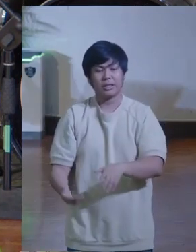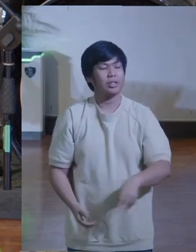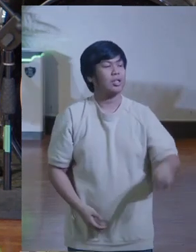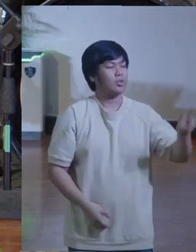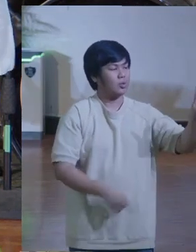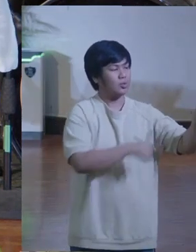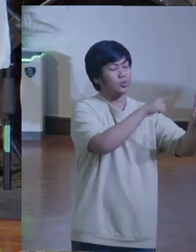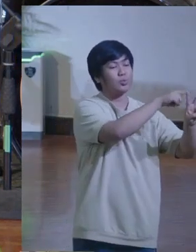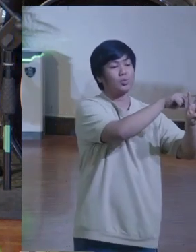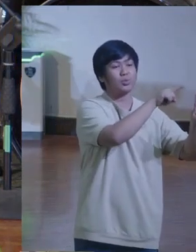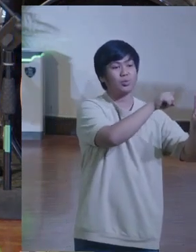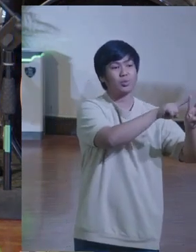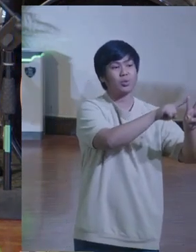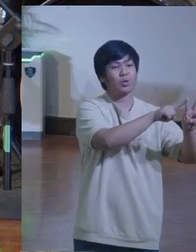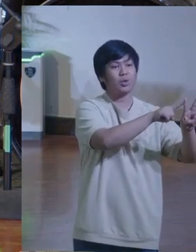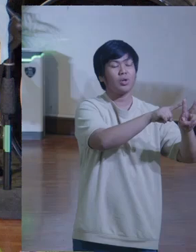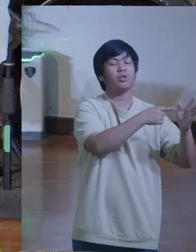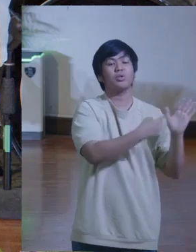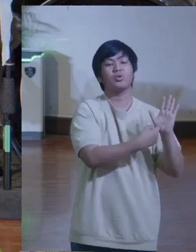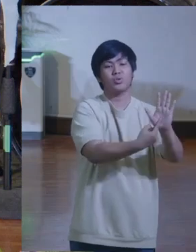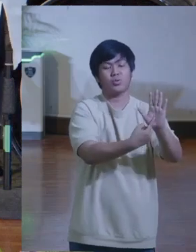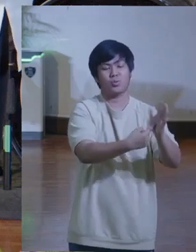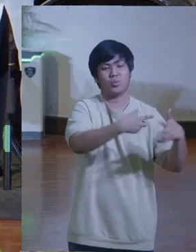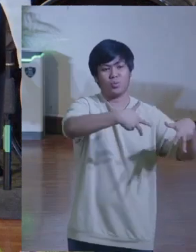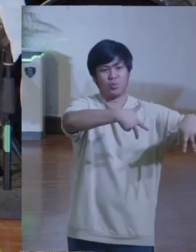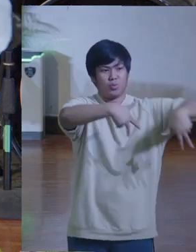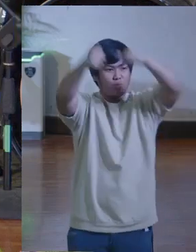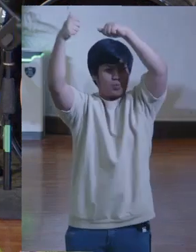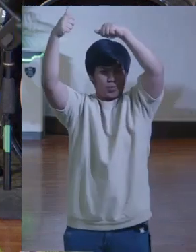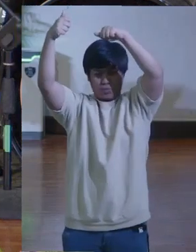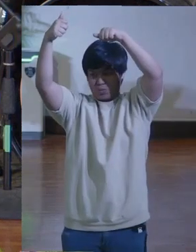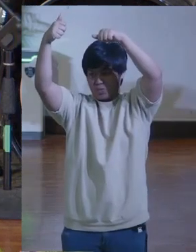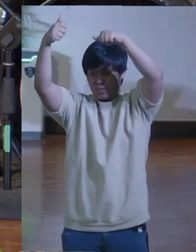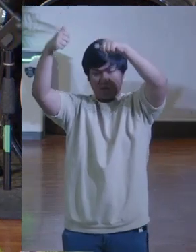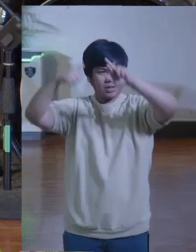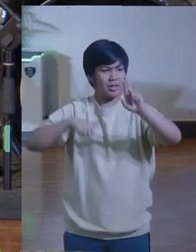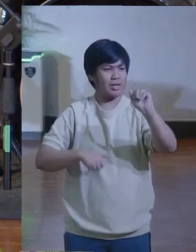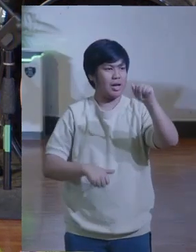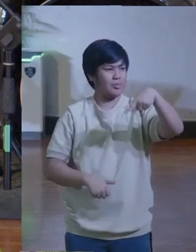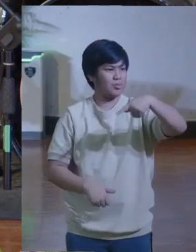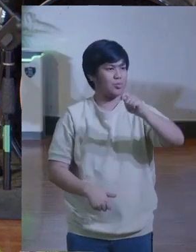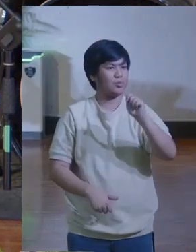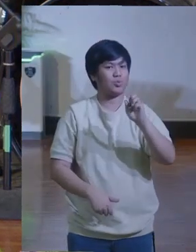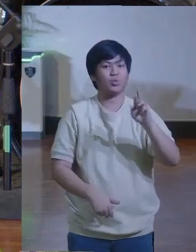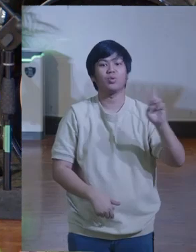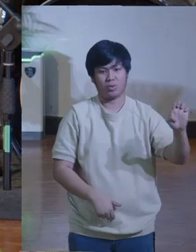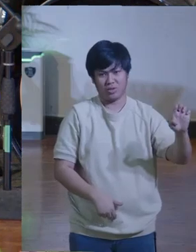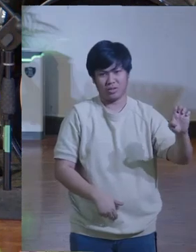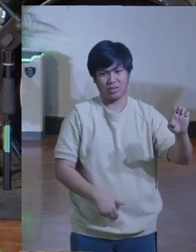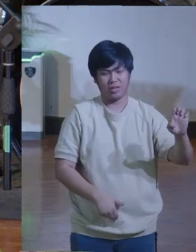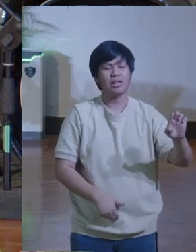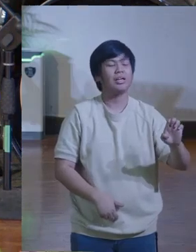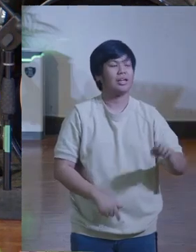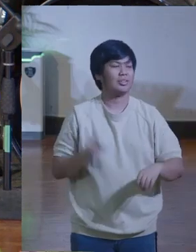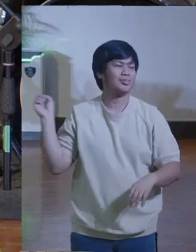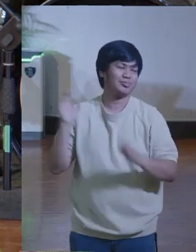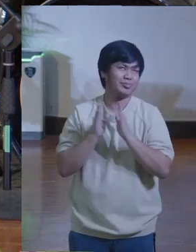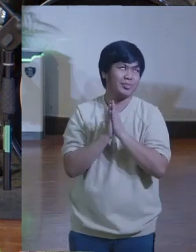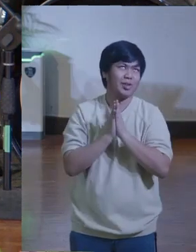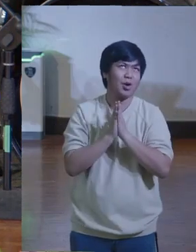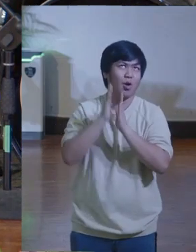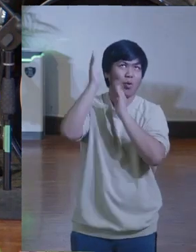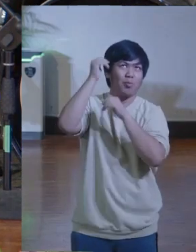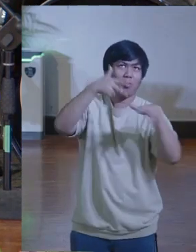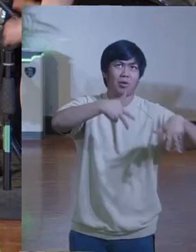preview sa atin ng rapture. Ganyan pong aabutan po tayo ng rapture. Ganyan ang panalangin ko araw-araw.